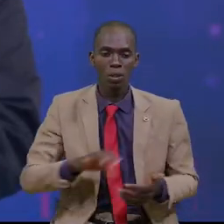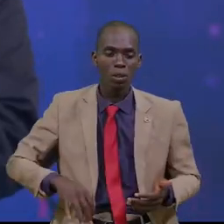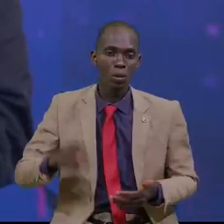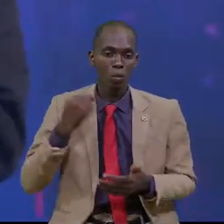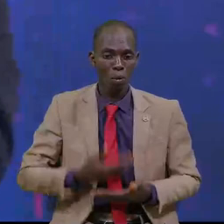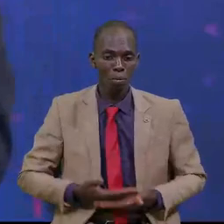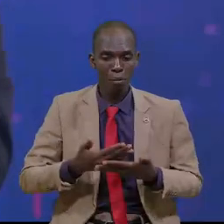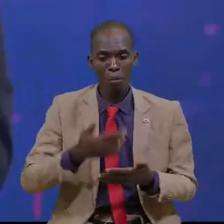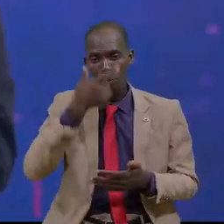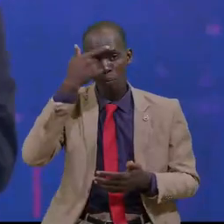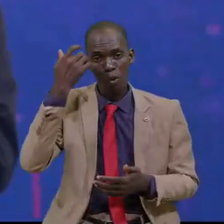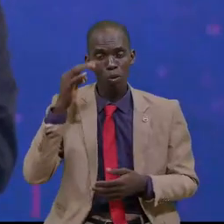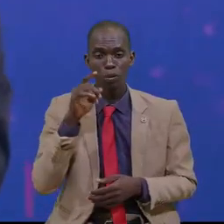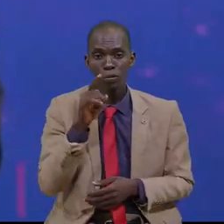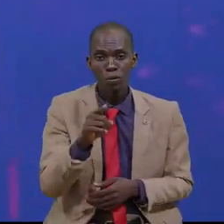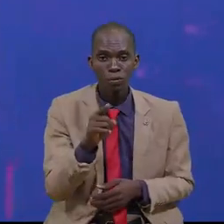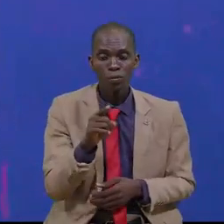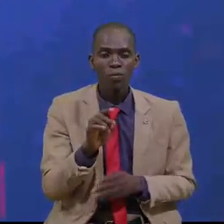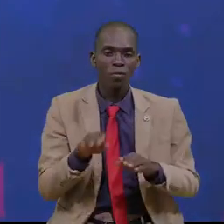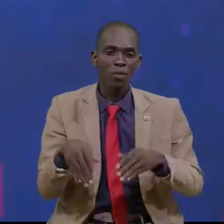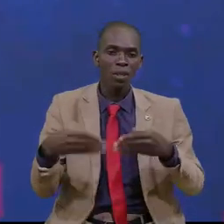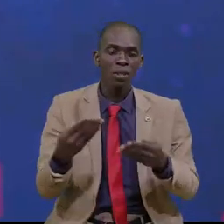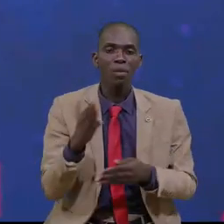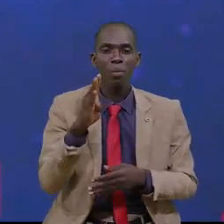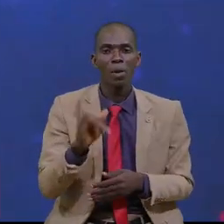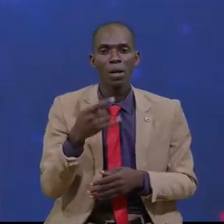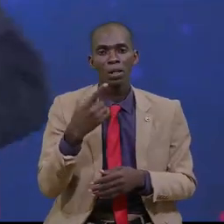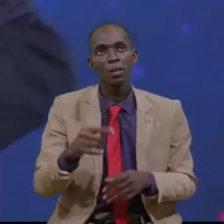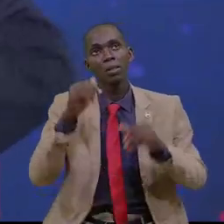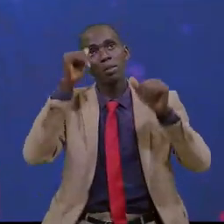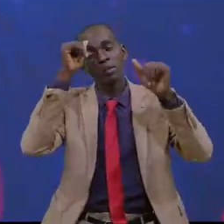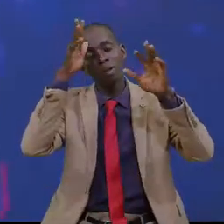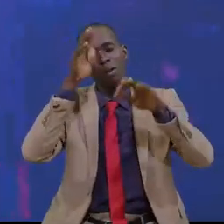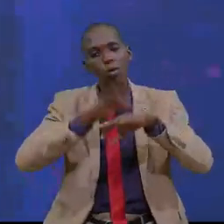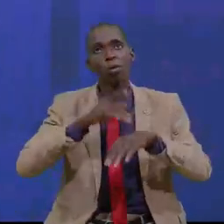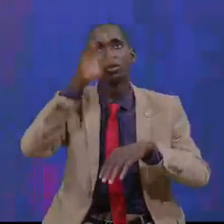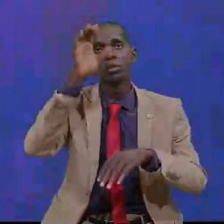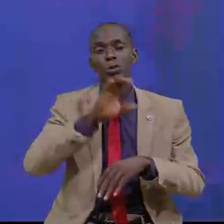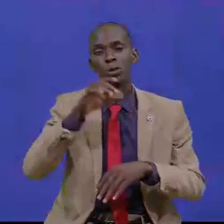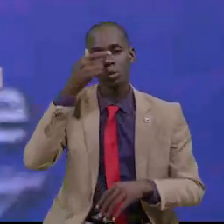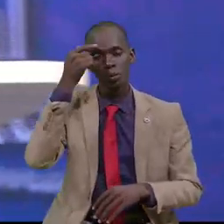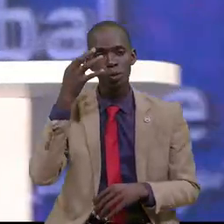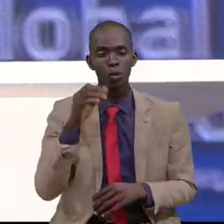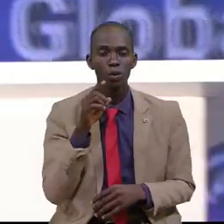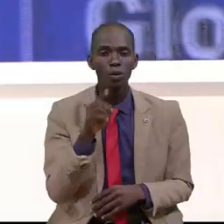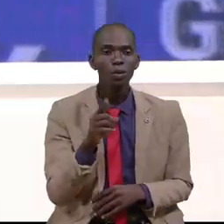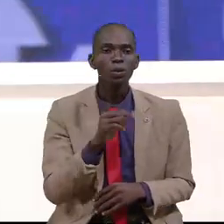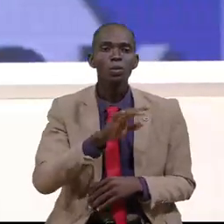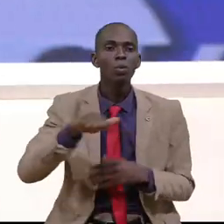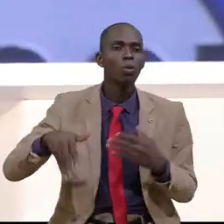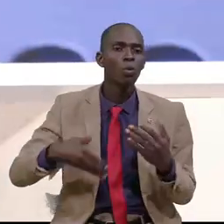né à cause de vous, il a été donné par le Père sur la croix à cause de vous.